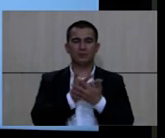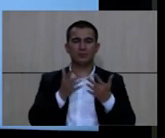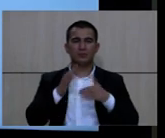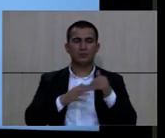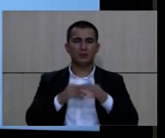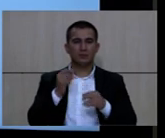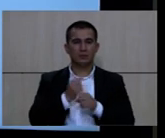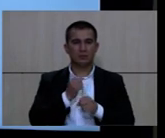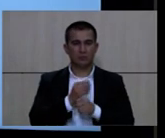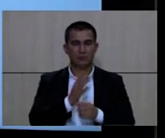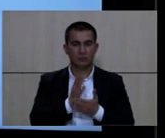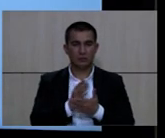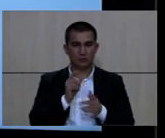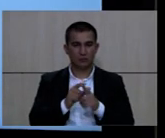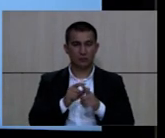topshiriqni bajaring.